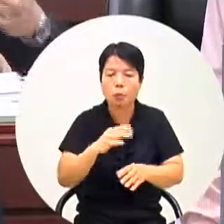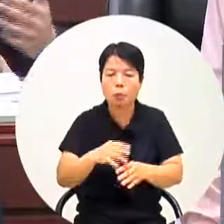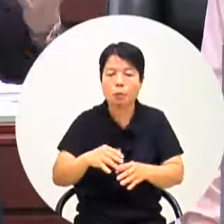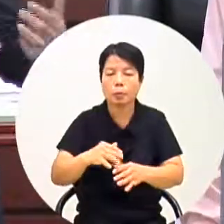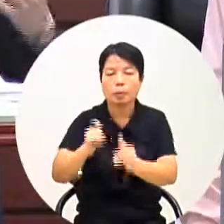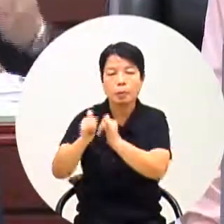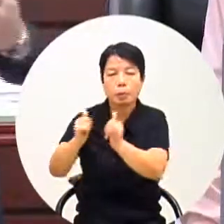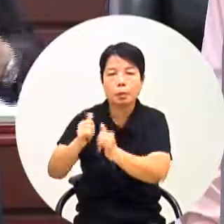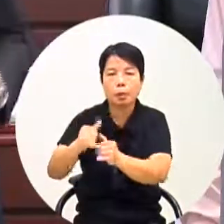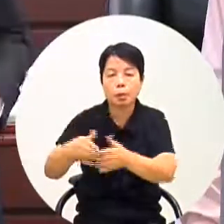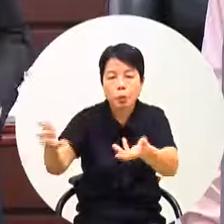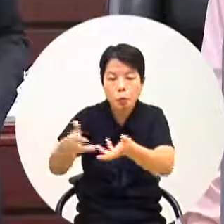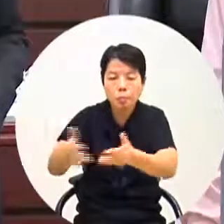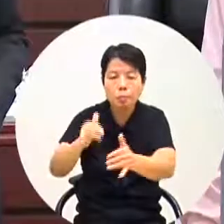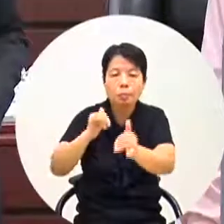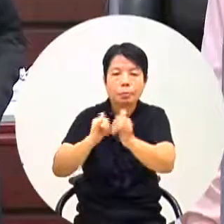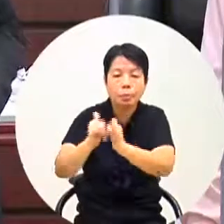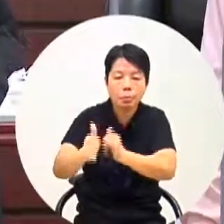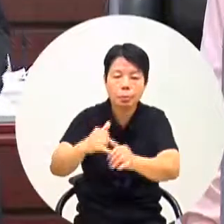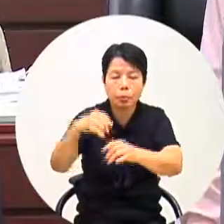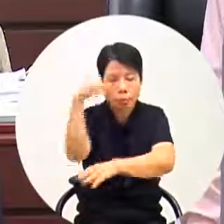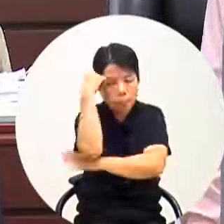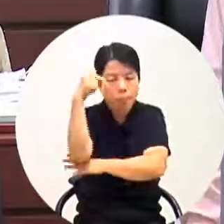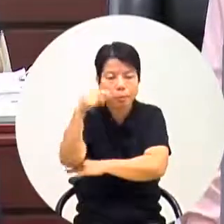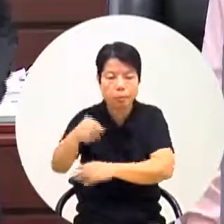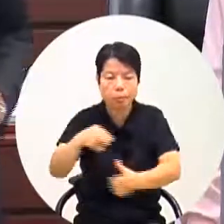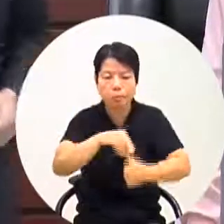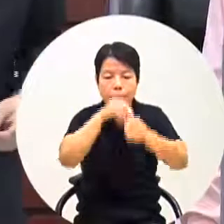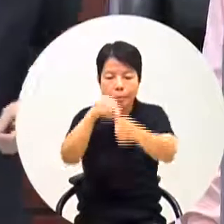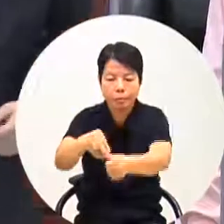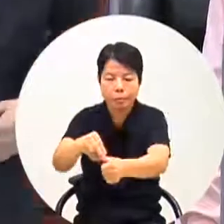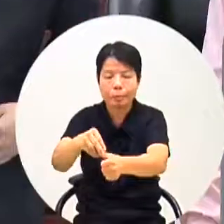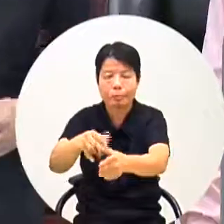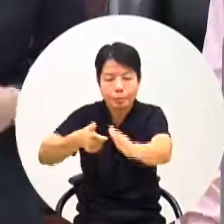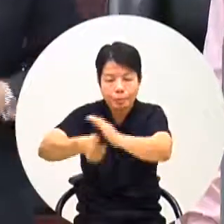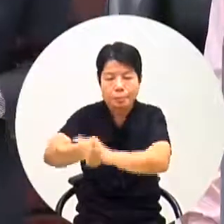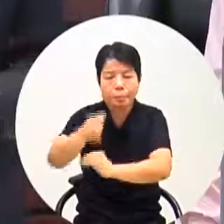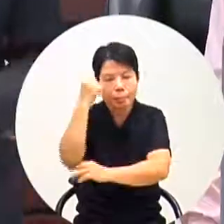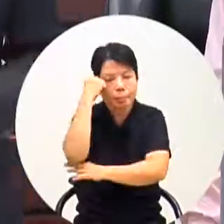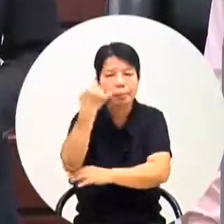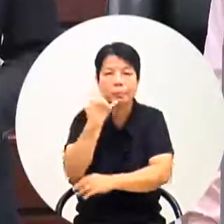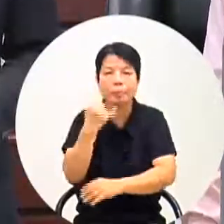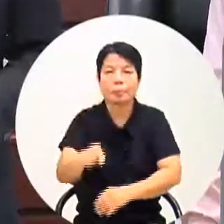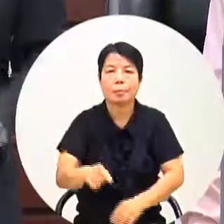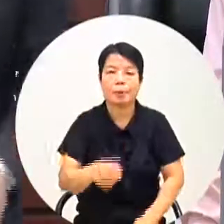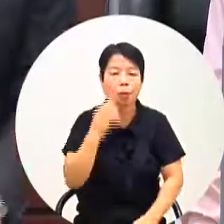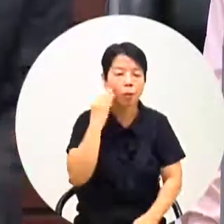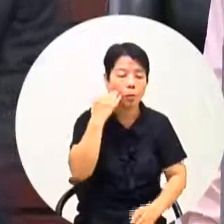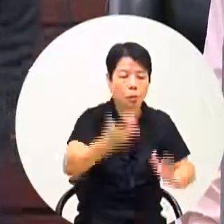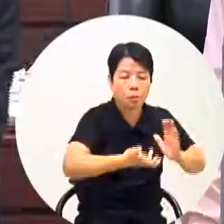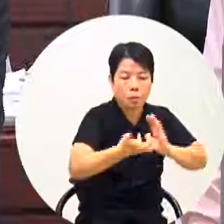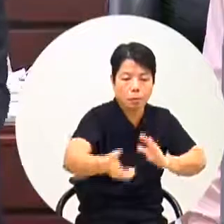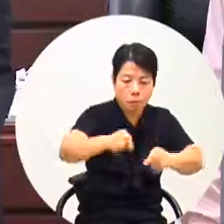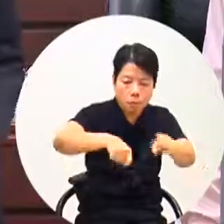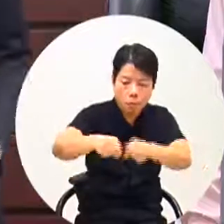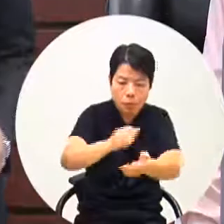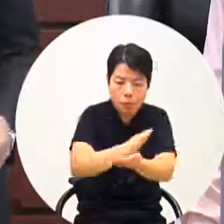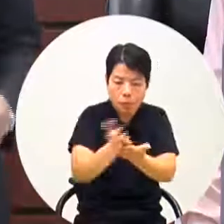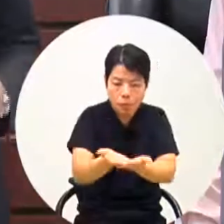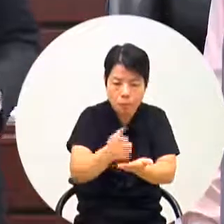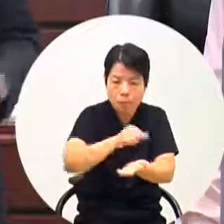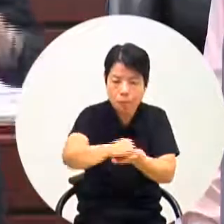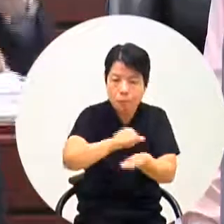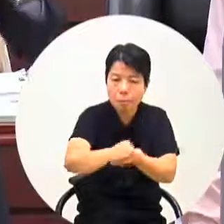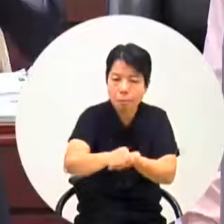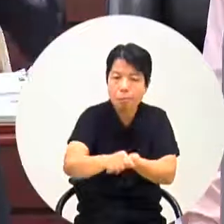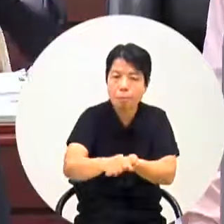提供让他们有个安身立命之所。 那我刚讲了，你那个迁村计划书什么时候出来？做